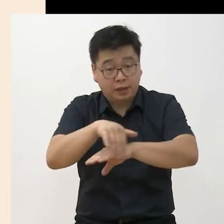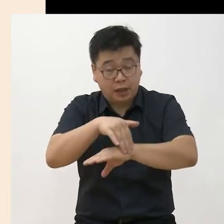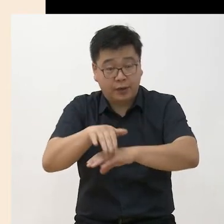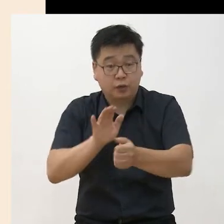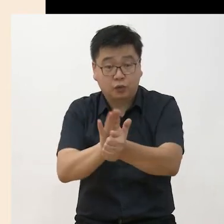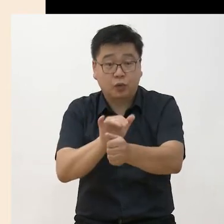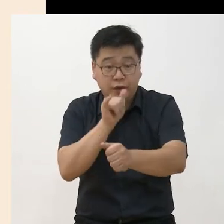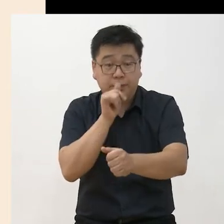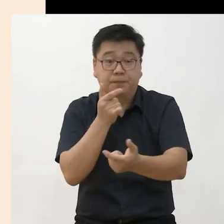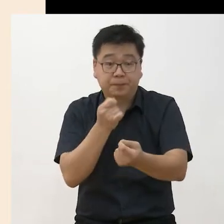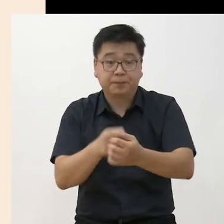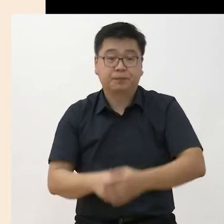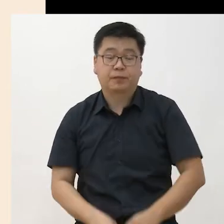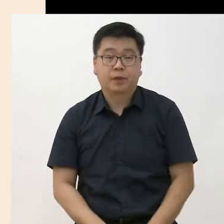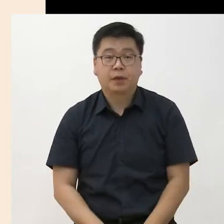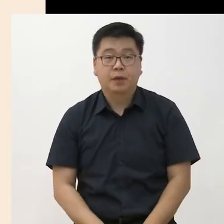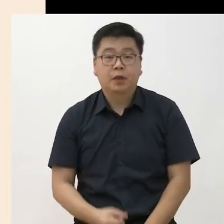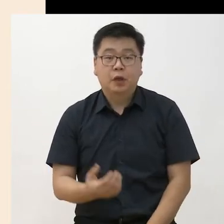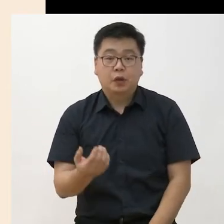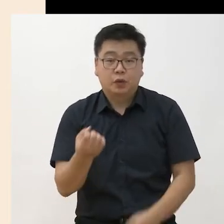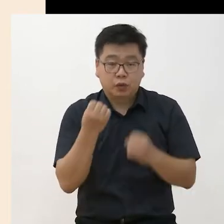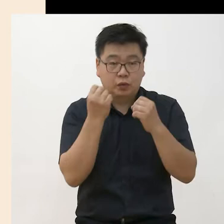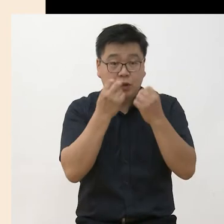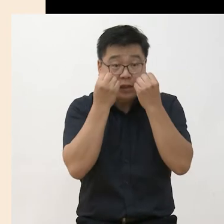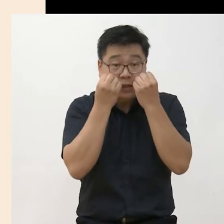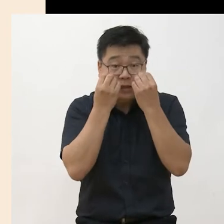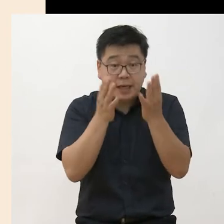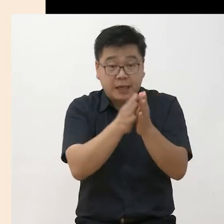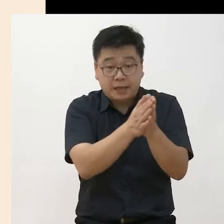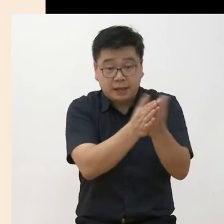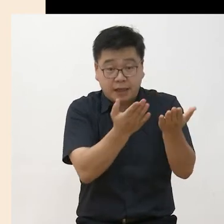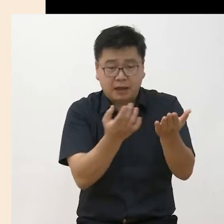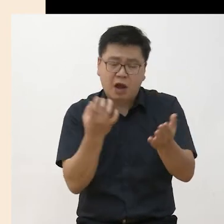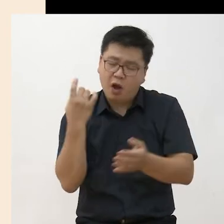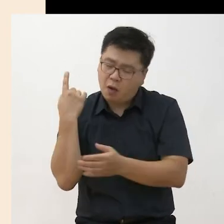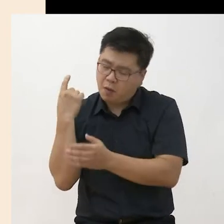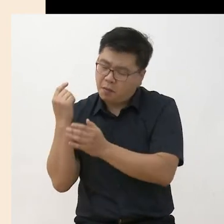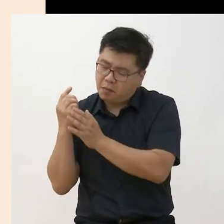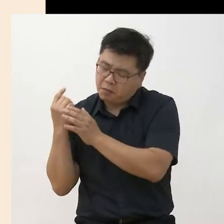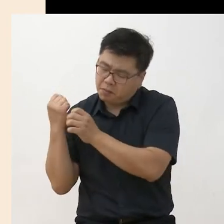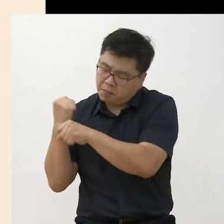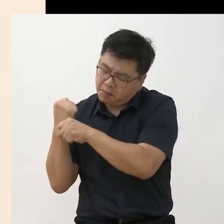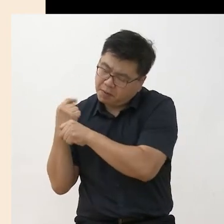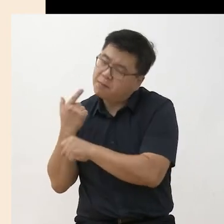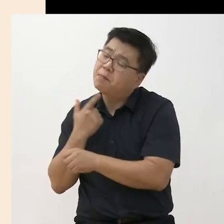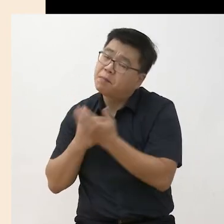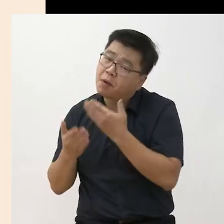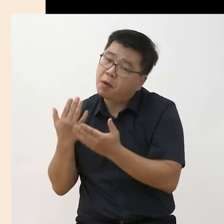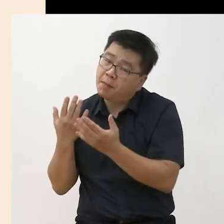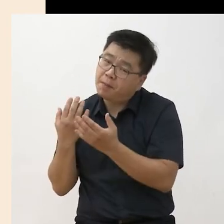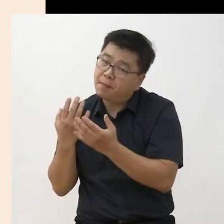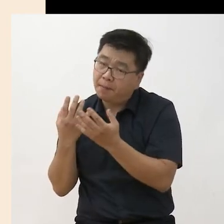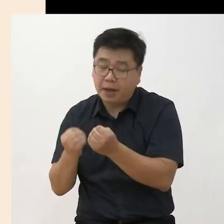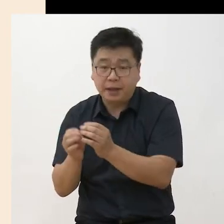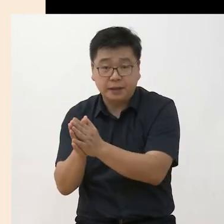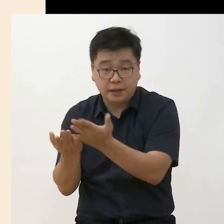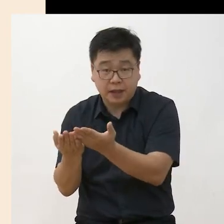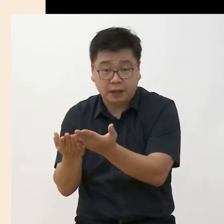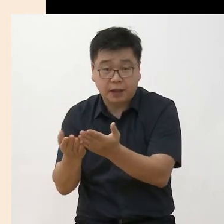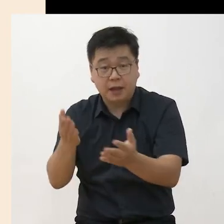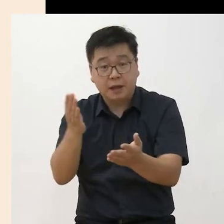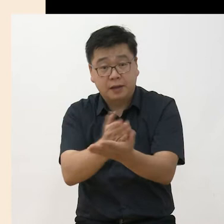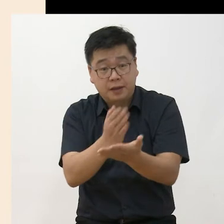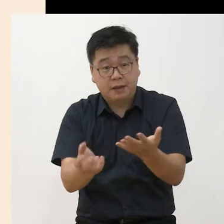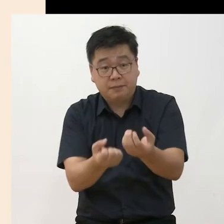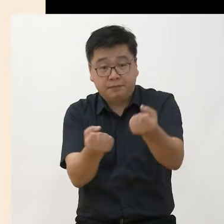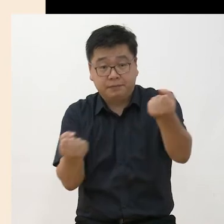합니다. 그리고 이제 아까 말씀드렸듯이 신규 문예지와 기존 문예지가 이제 나뉘어서 크게 이제 두 개의 유형으로 신청 접수를 받게 되는데요.